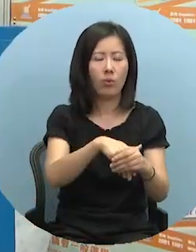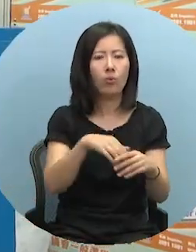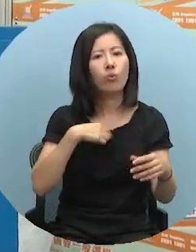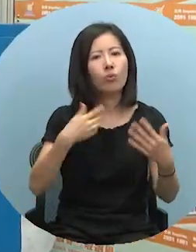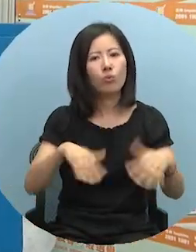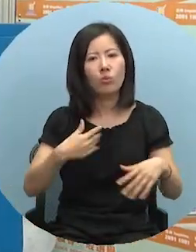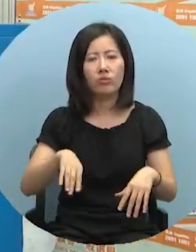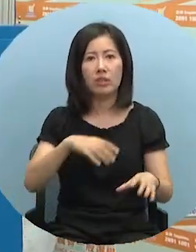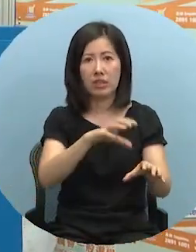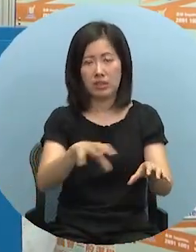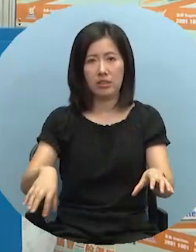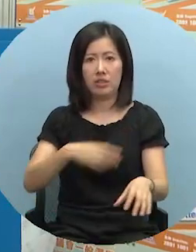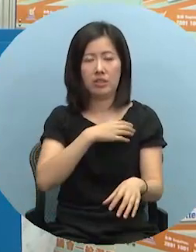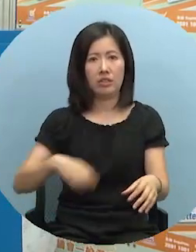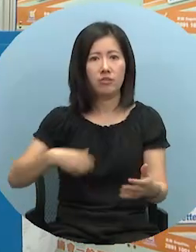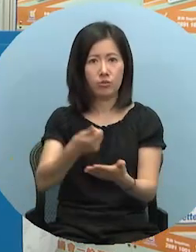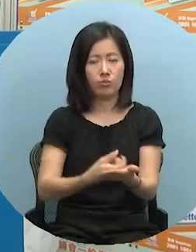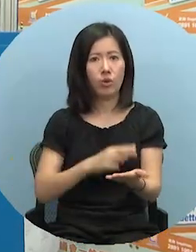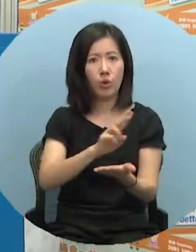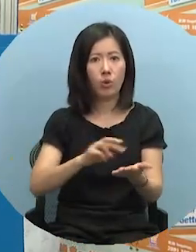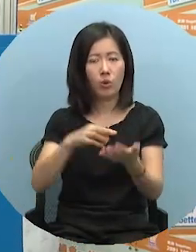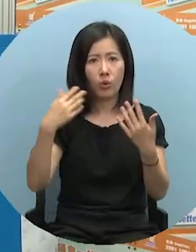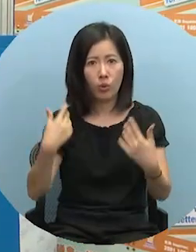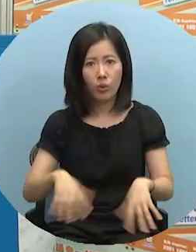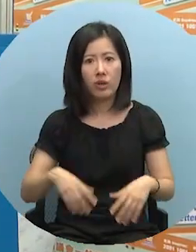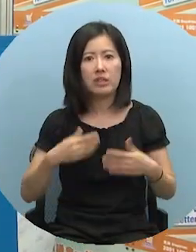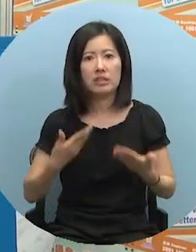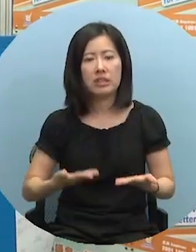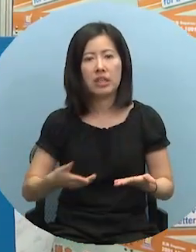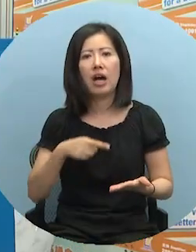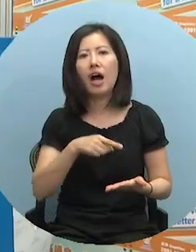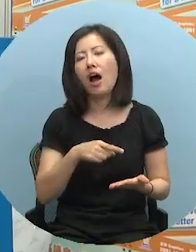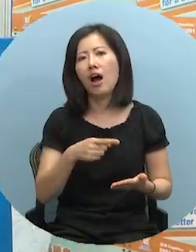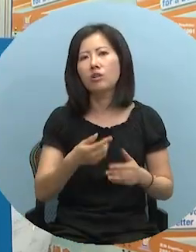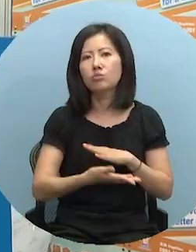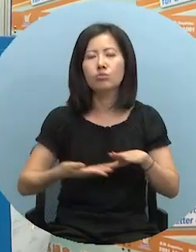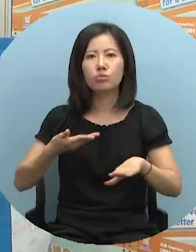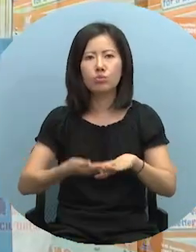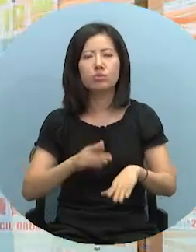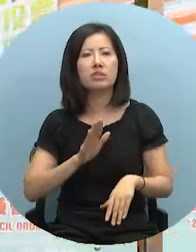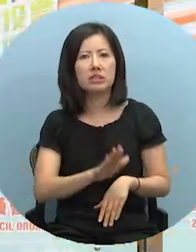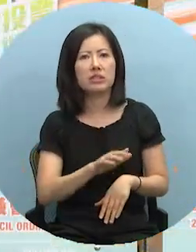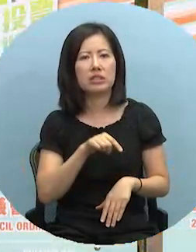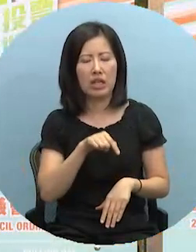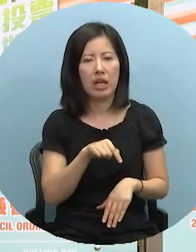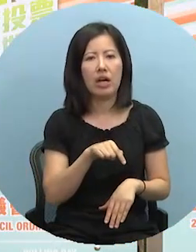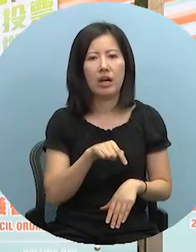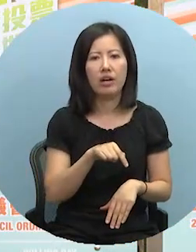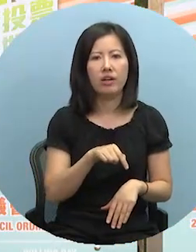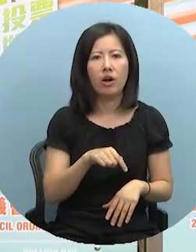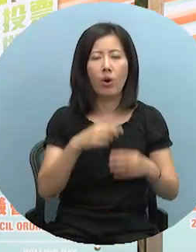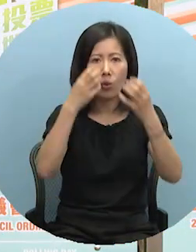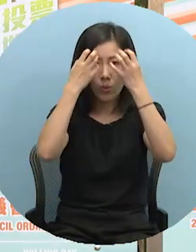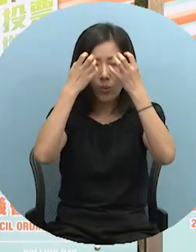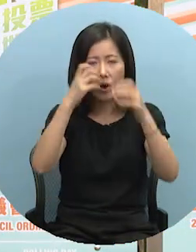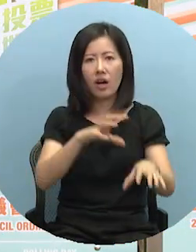重塑咗之後嘅區議會咧，區議會回歸到佢嘅本質，就係關注